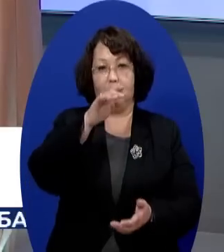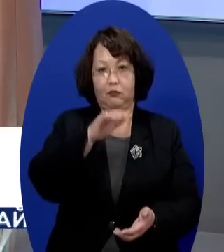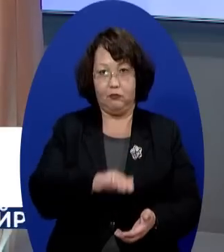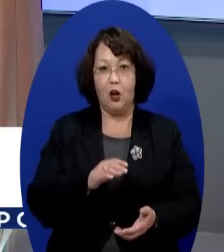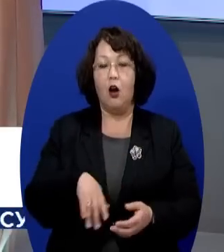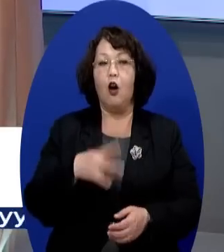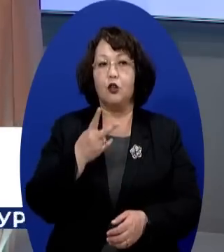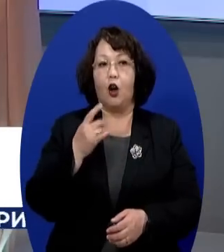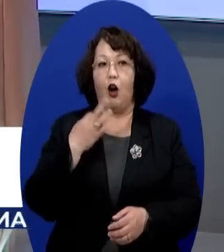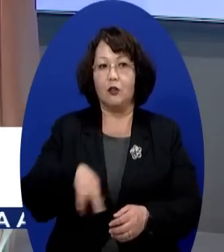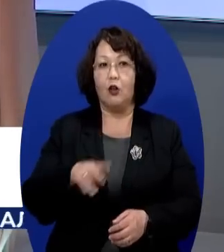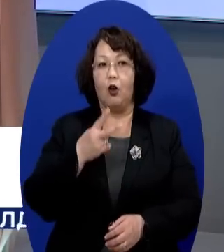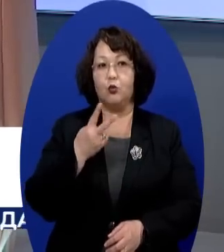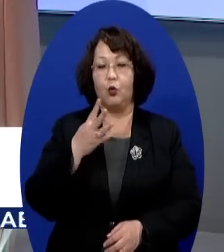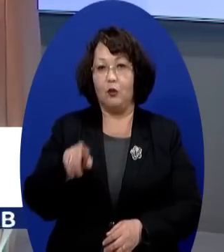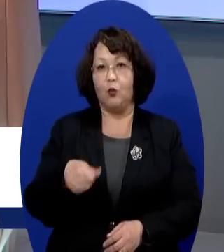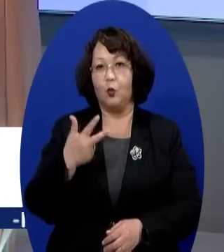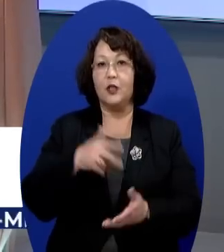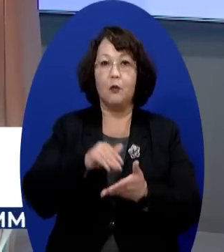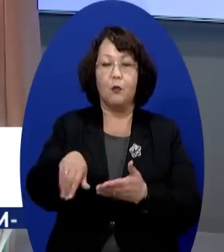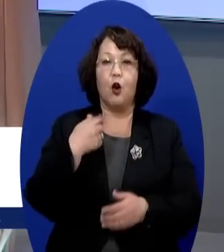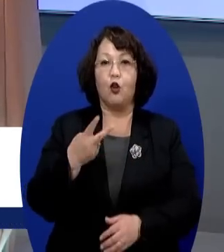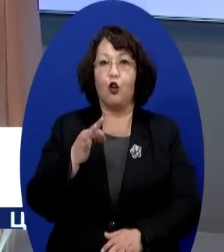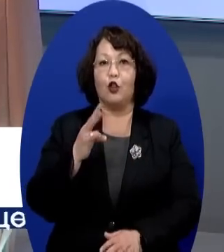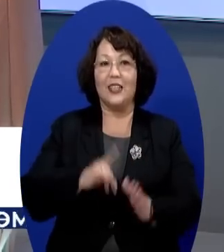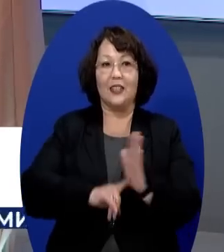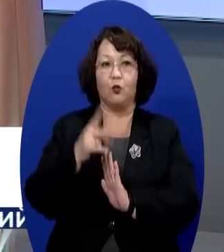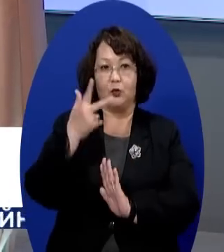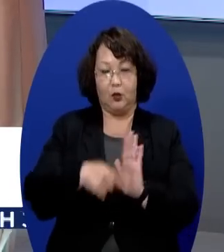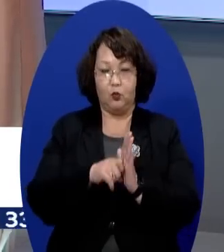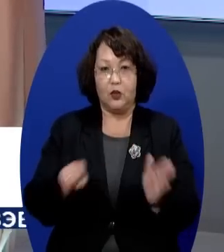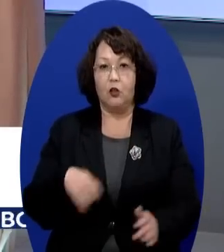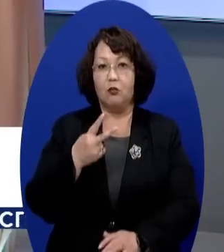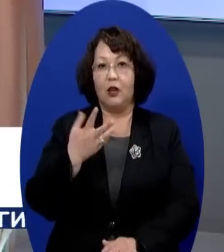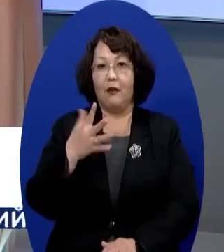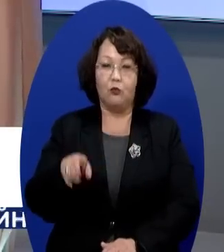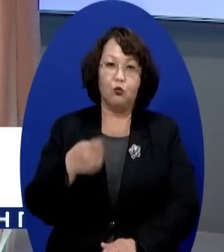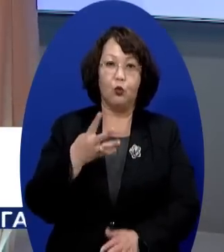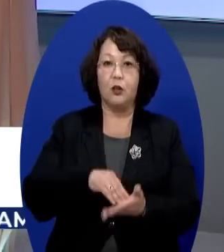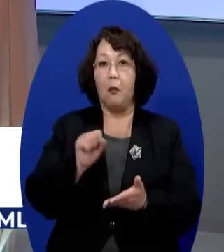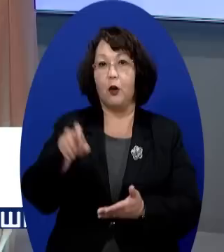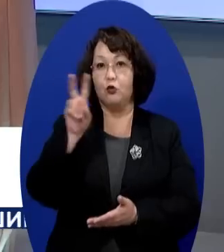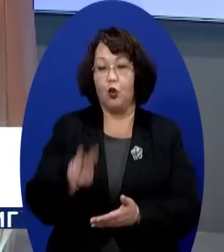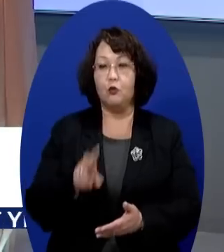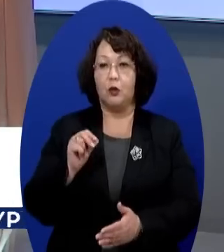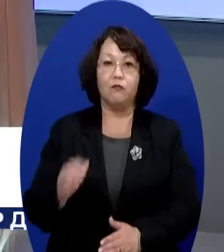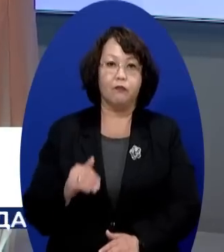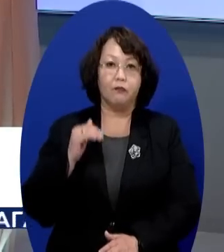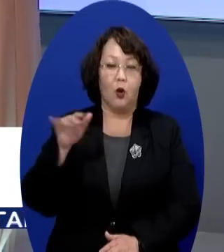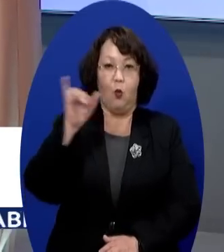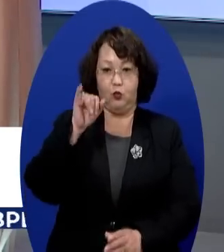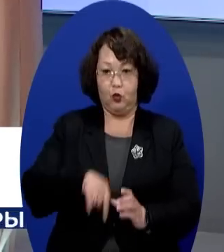онд 24.3 тэрбум байсан нь 22 оны эхний өдрөлд 25.4 тэрбум доллар болж өссөн үзүүлэлттэй байгаа бол дотоод